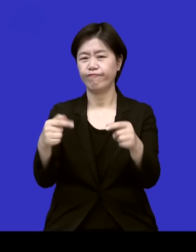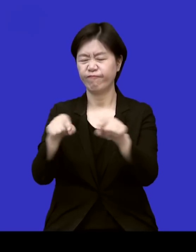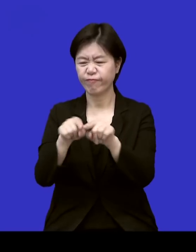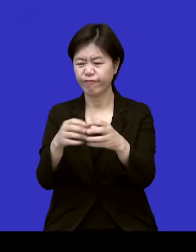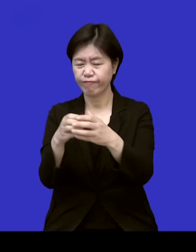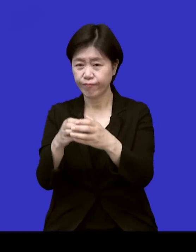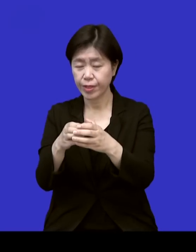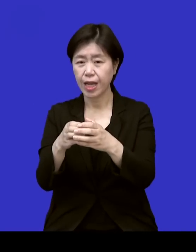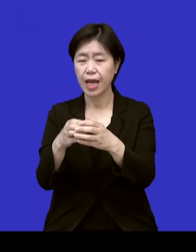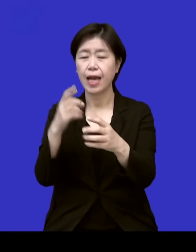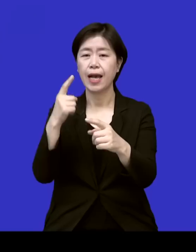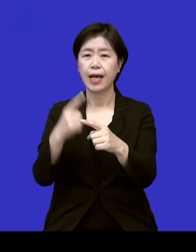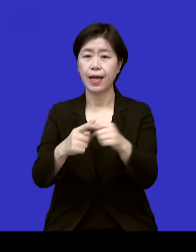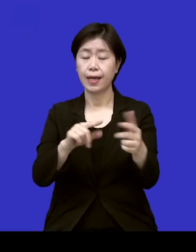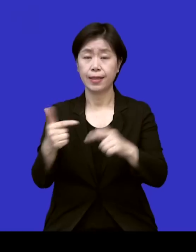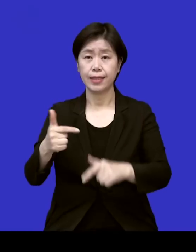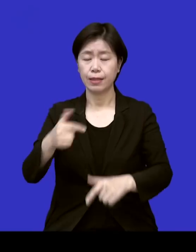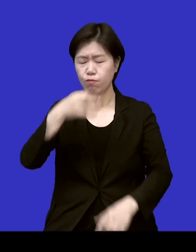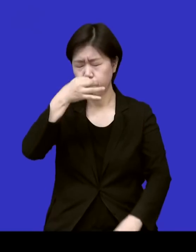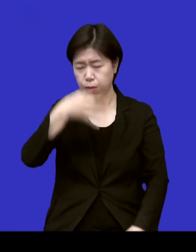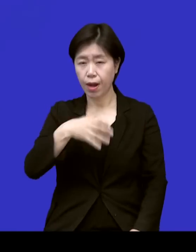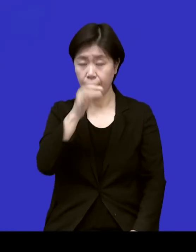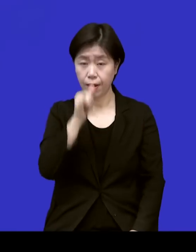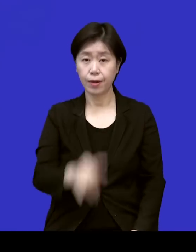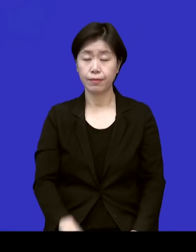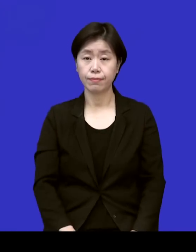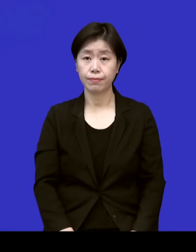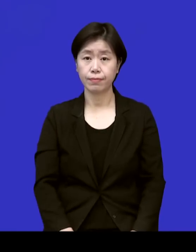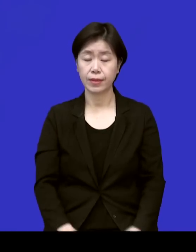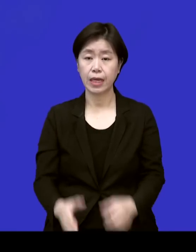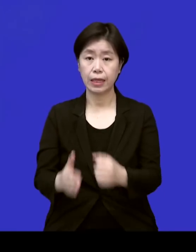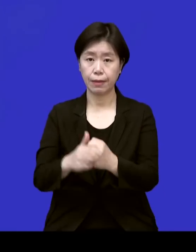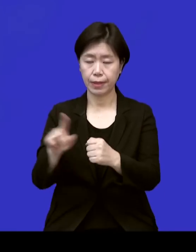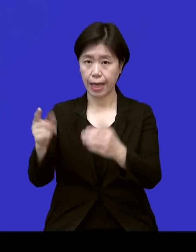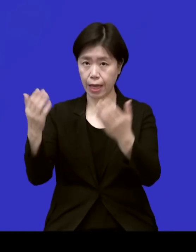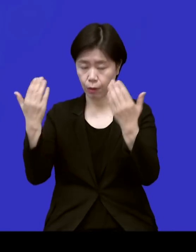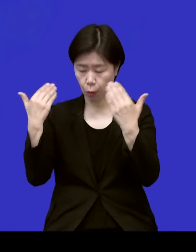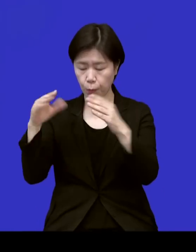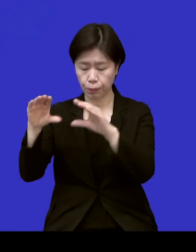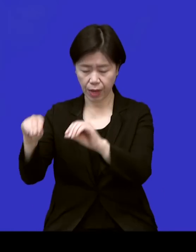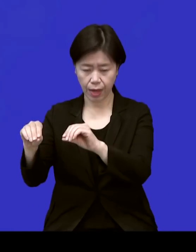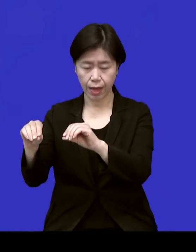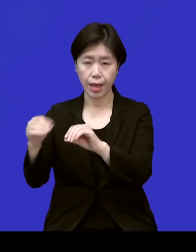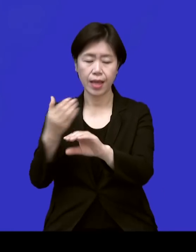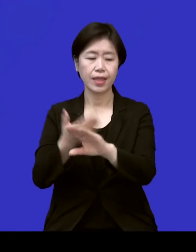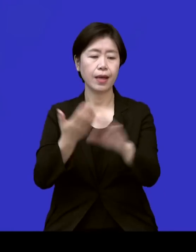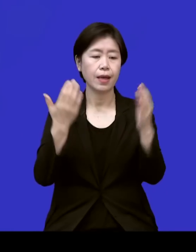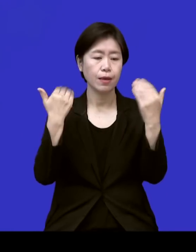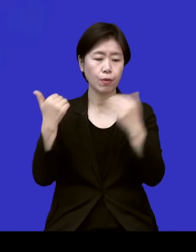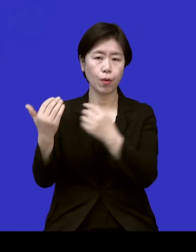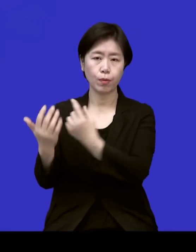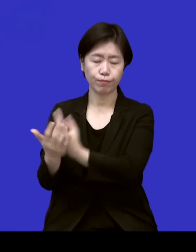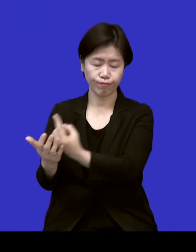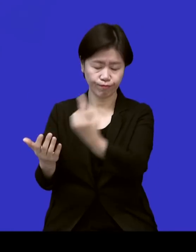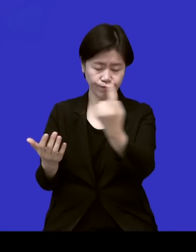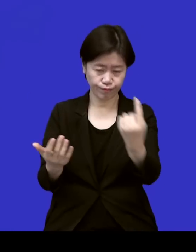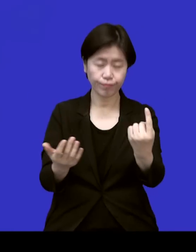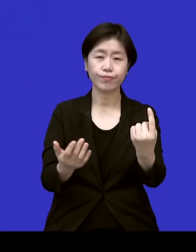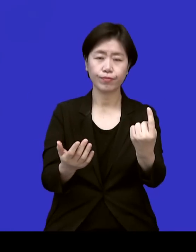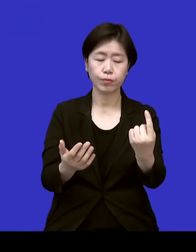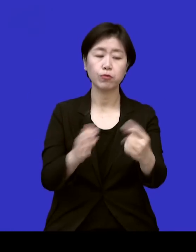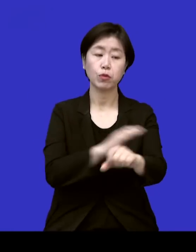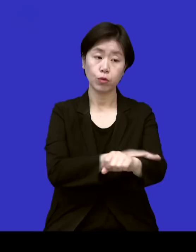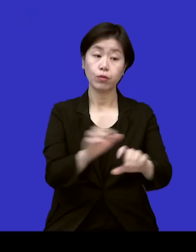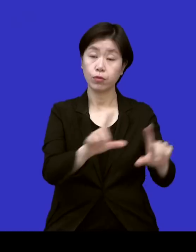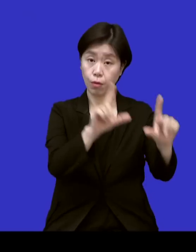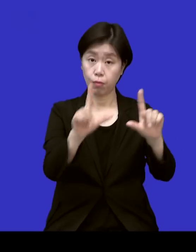그런 따돌림 때문에 좀 힘들어 했었고 네. 그래서 전학을 가서 잘 지냈었어요. 네. 근데 이제 중학교 1학년